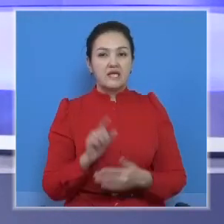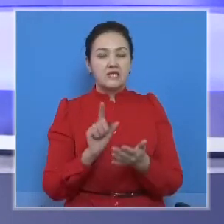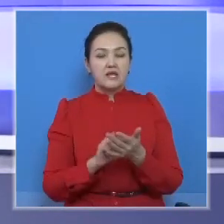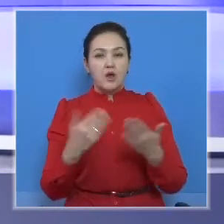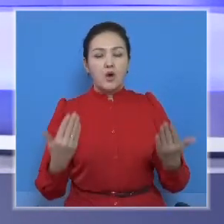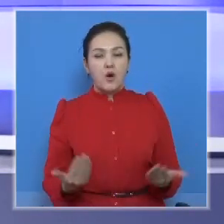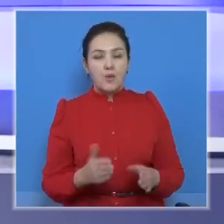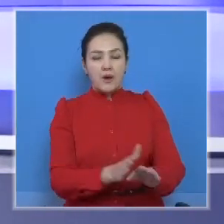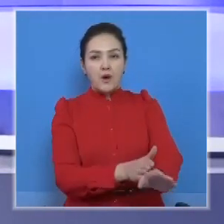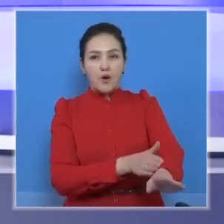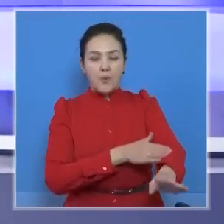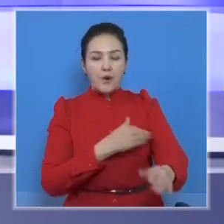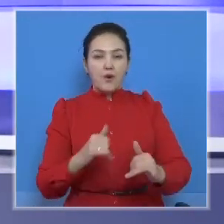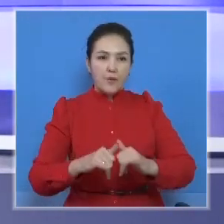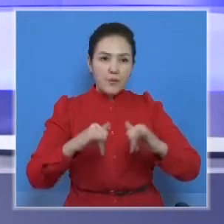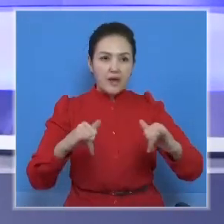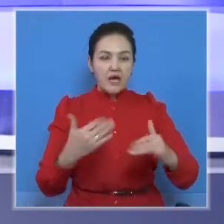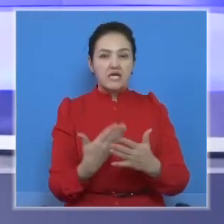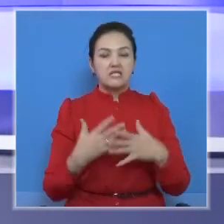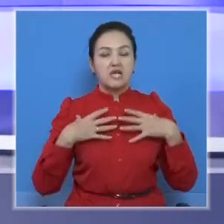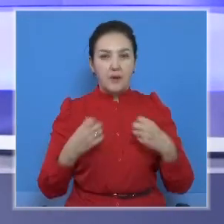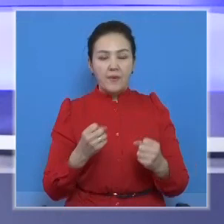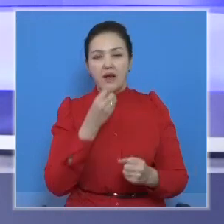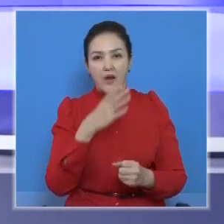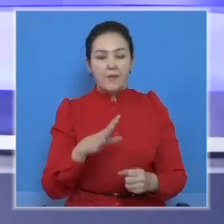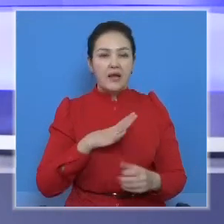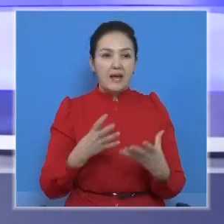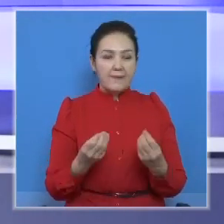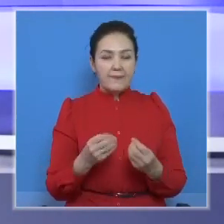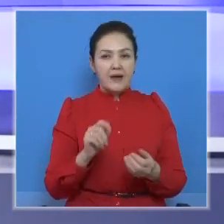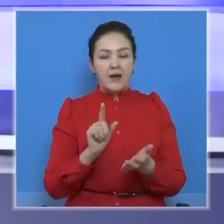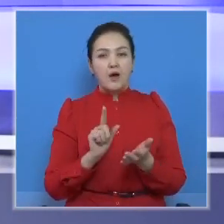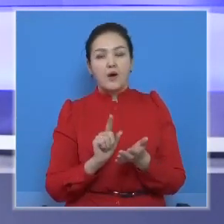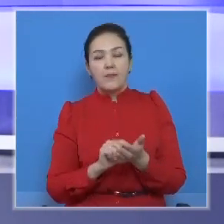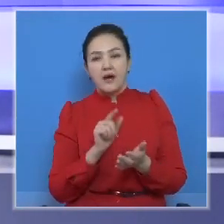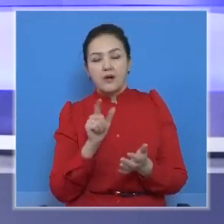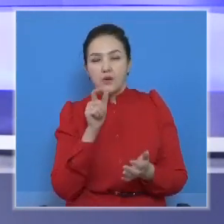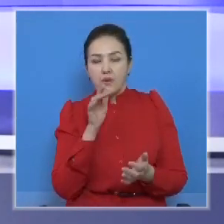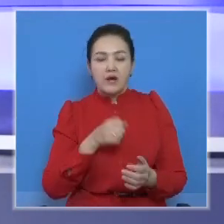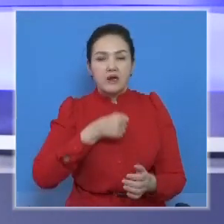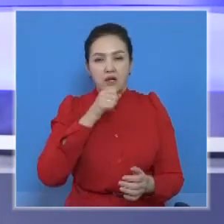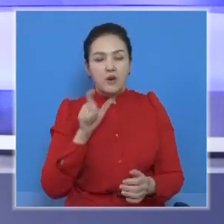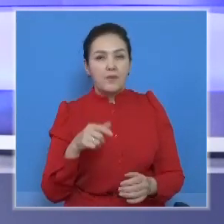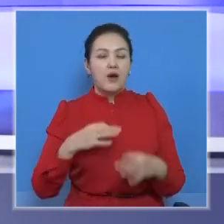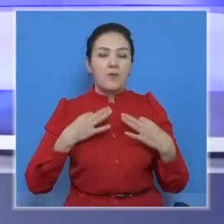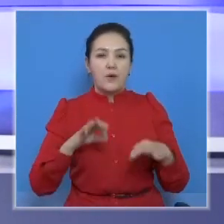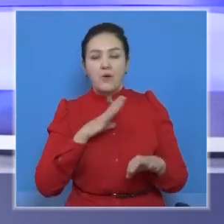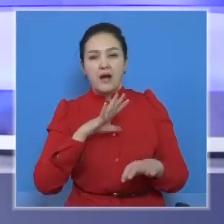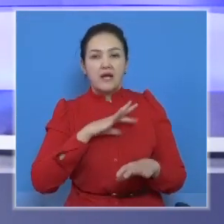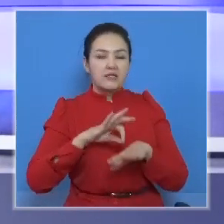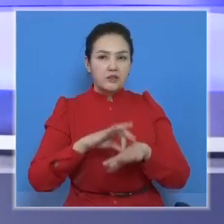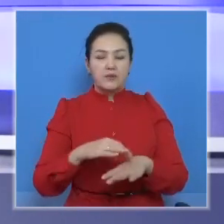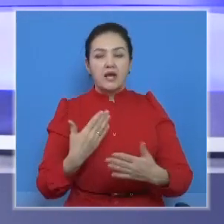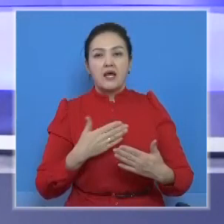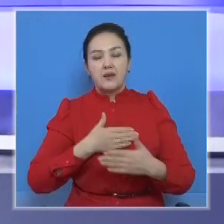Зейнеткерлердің өмір сүру ұзақтығын ұлғайту, денсаулығына жақсарту және қарттардың бос уақытын тиімді өткізу. Алғадағы белсенді ұзақ